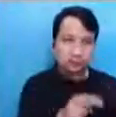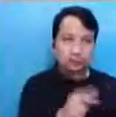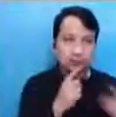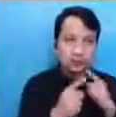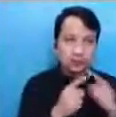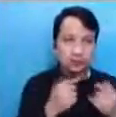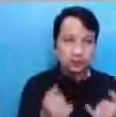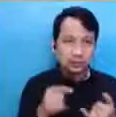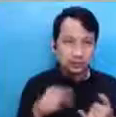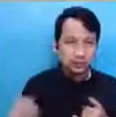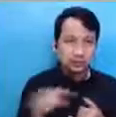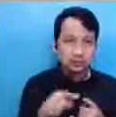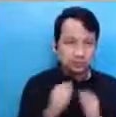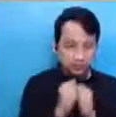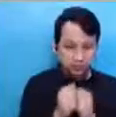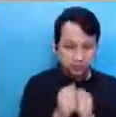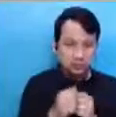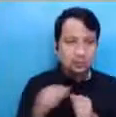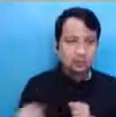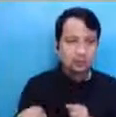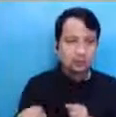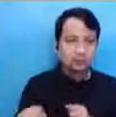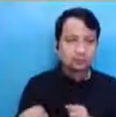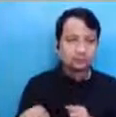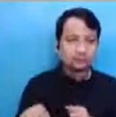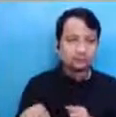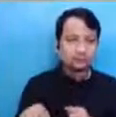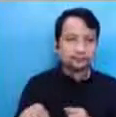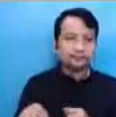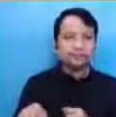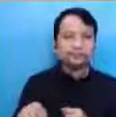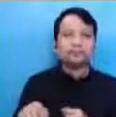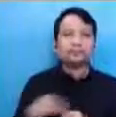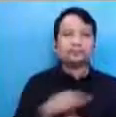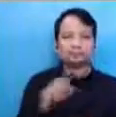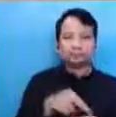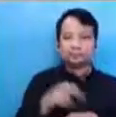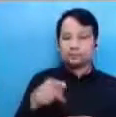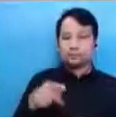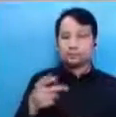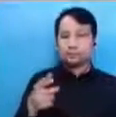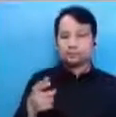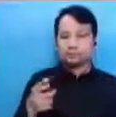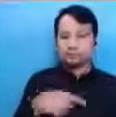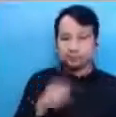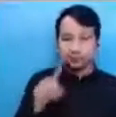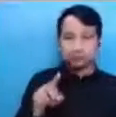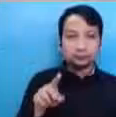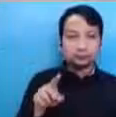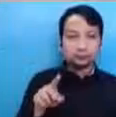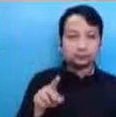sa ating mga kasamahan sa region, meron daw po tayong isang kababayan na